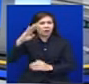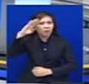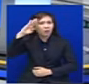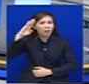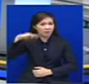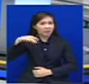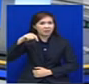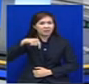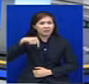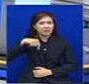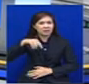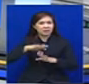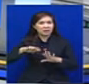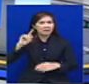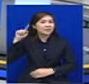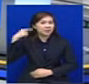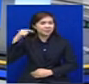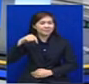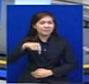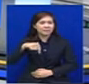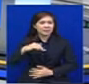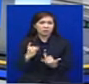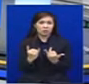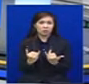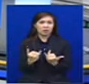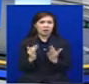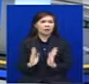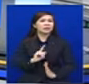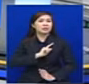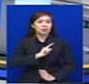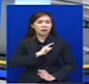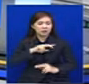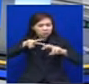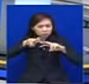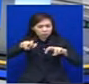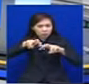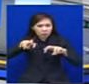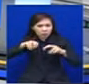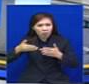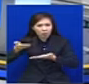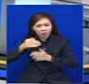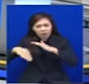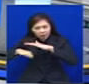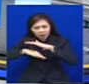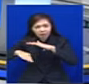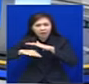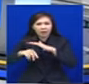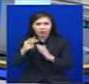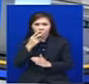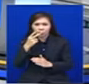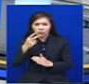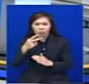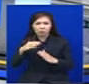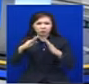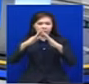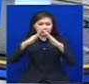พักหอพักของนักเรียนนะครับซึ่งล่าสุดเนี่ยทางเจ้าหน้าที่ตรวจสอบพิสูจน์หลักฐานเนี่ยได้ลงเข้าไปในตัวอาคาร